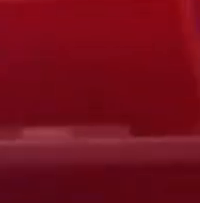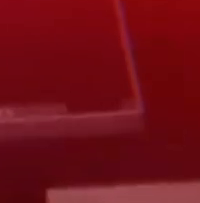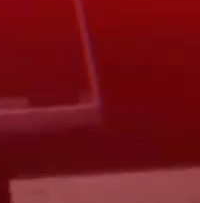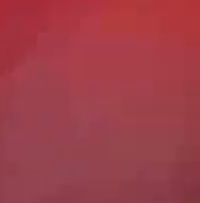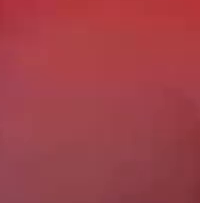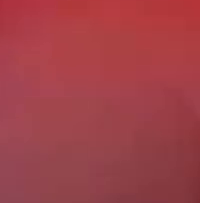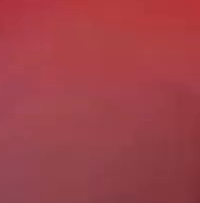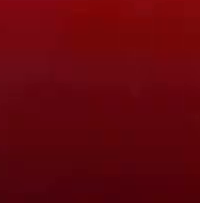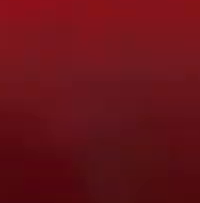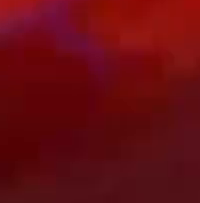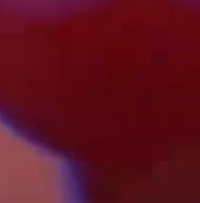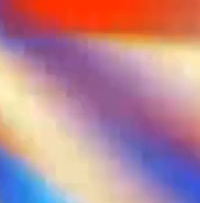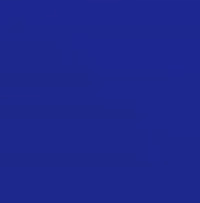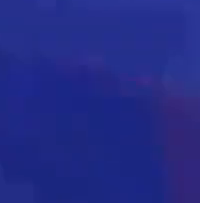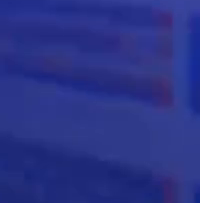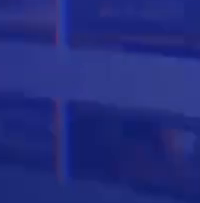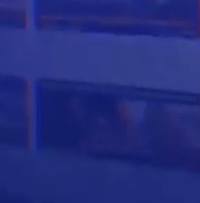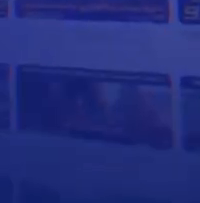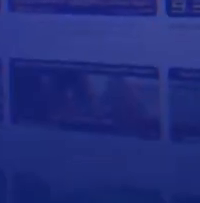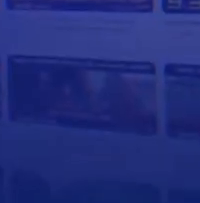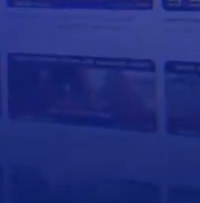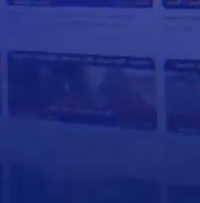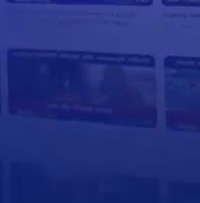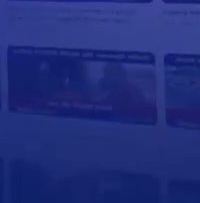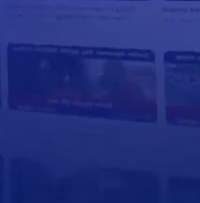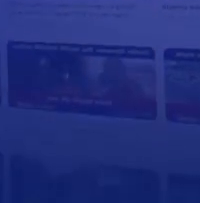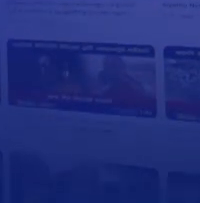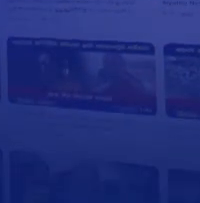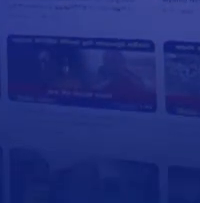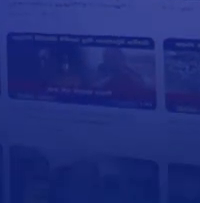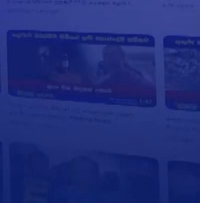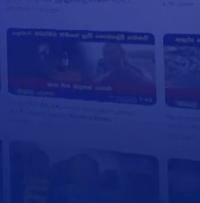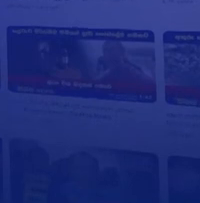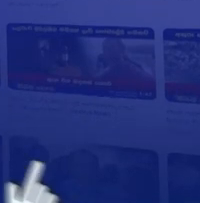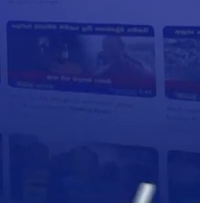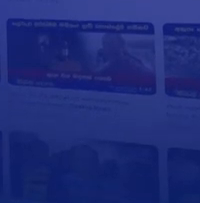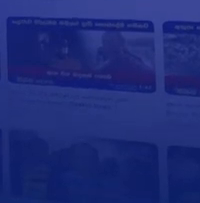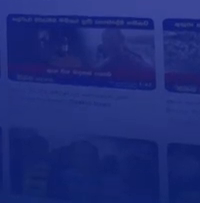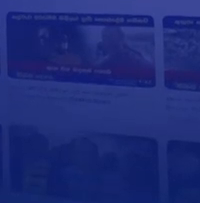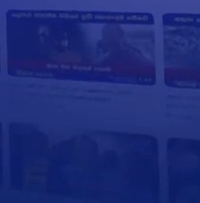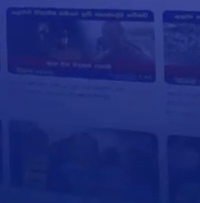රටේ ලෝකෙ සිදුවෙන උණුසුම්ව දැනගන්න සියත නිවුස් YouTube channel එක අදම subscribe කරන්න.